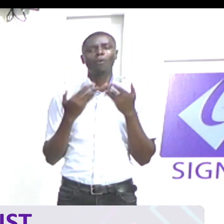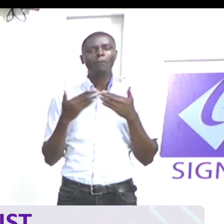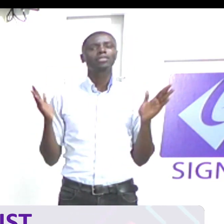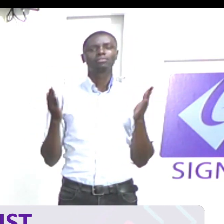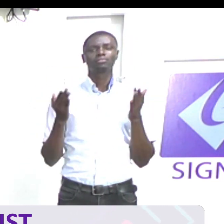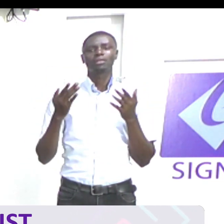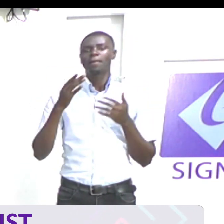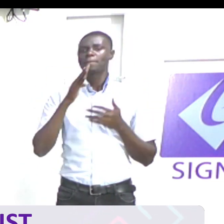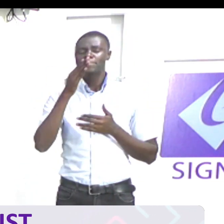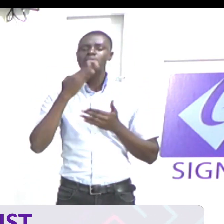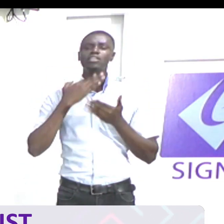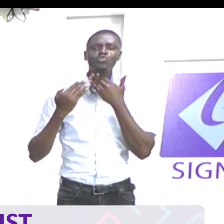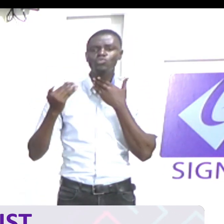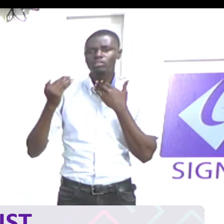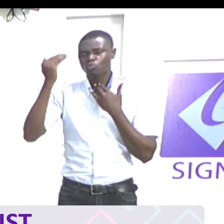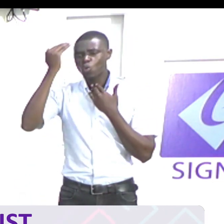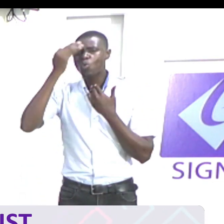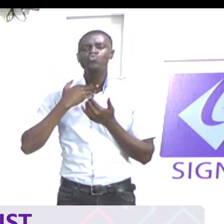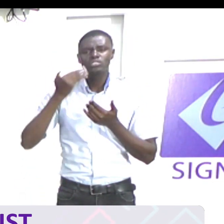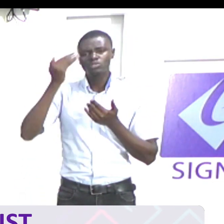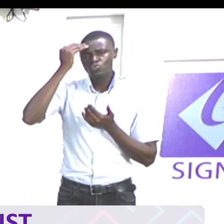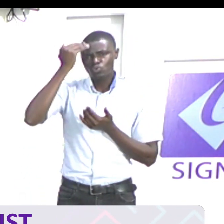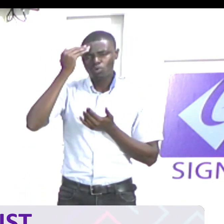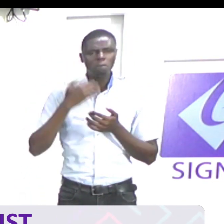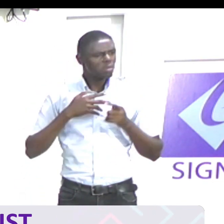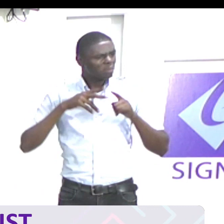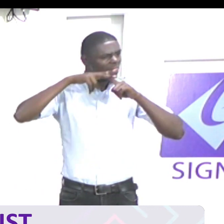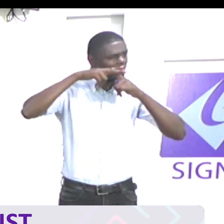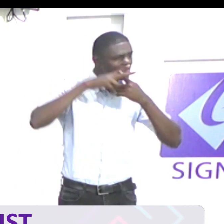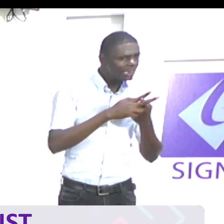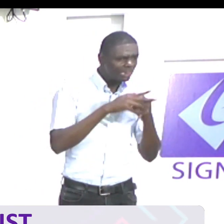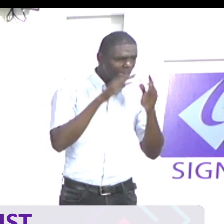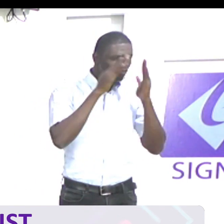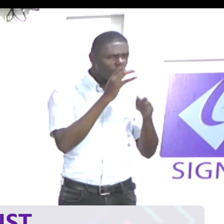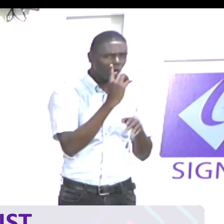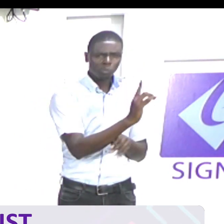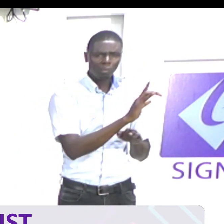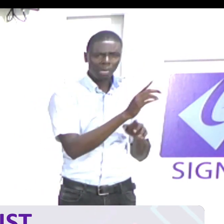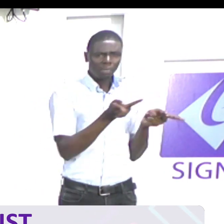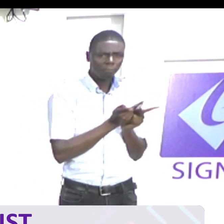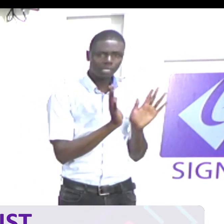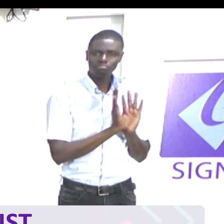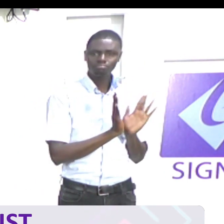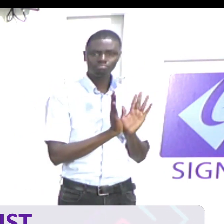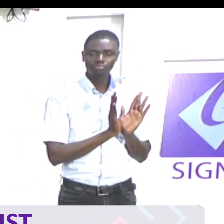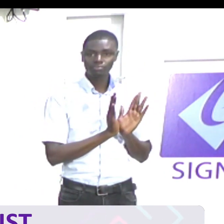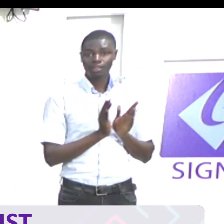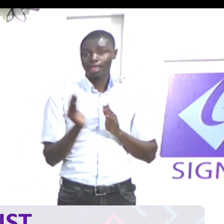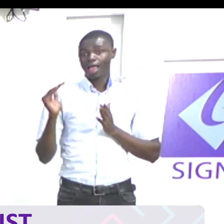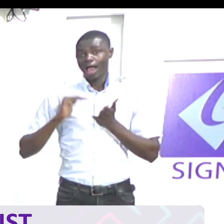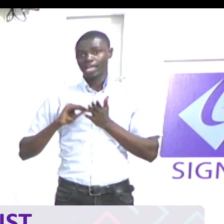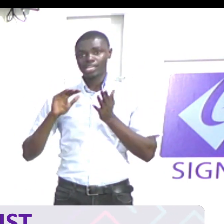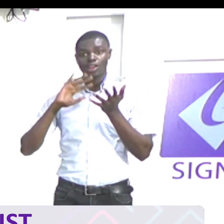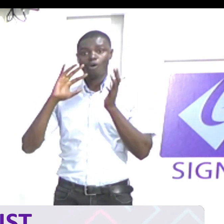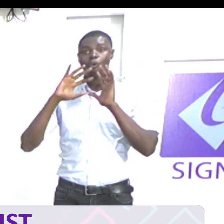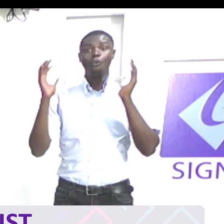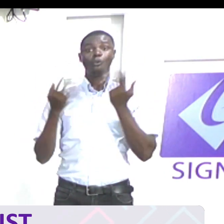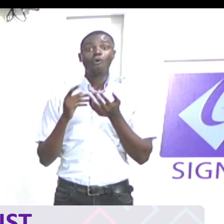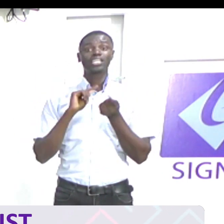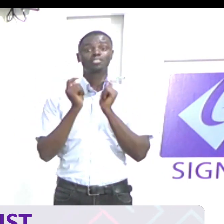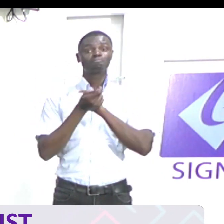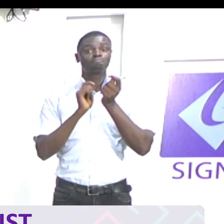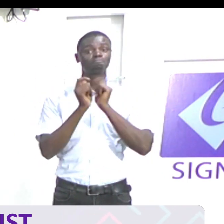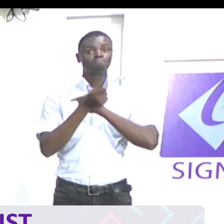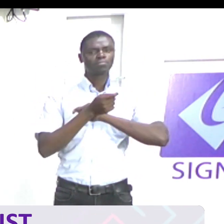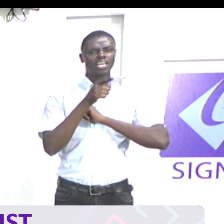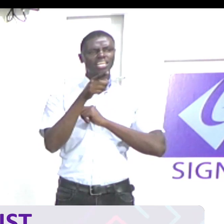Being curious in siko tu nimepigiliwa glue mahali ati niko tu hapo. Again the world is changing